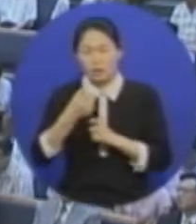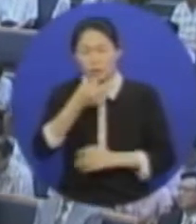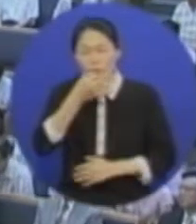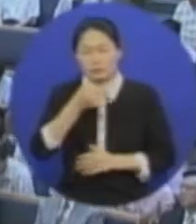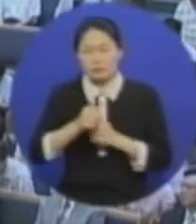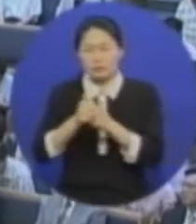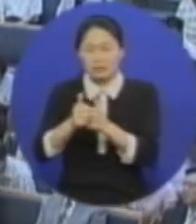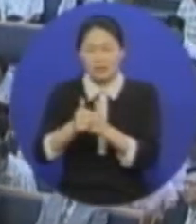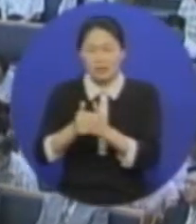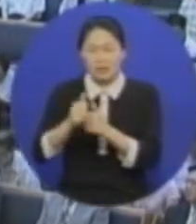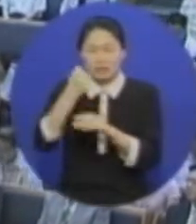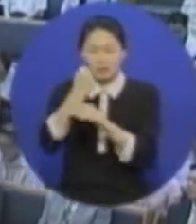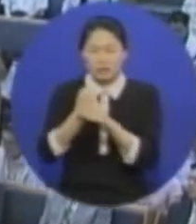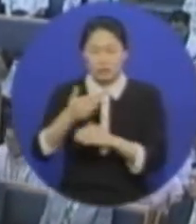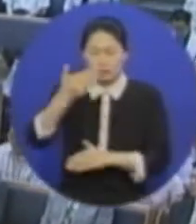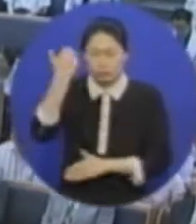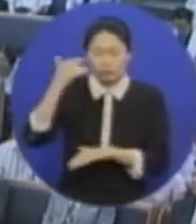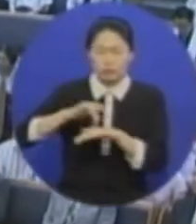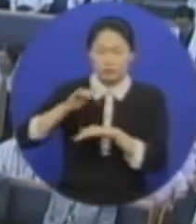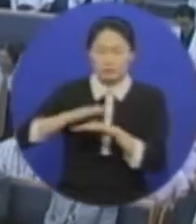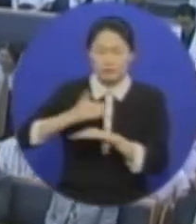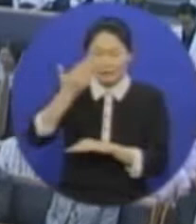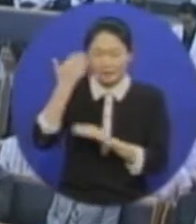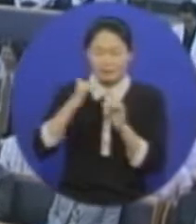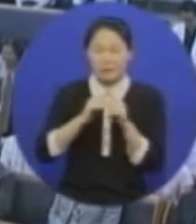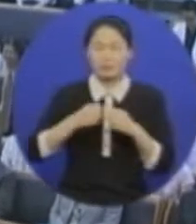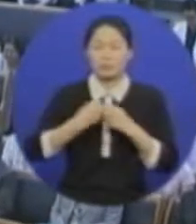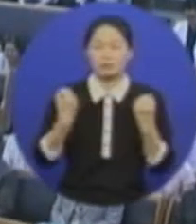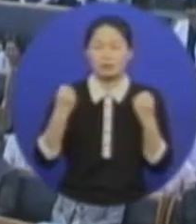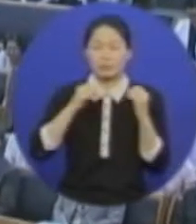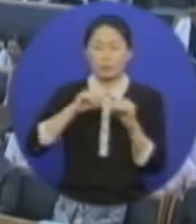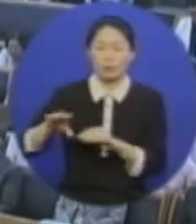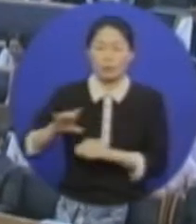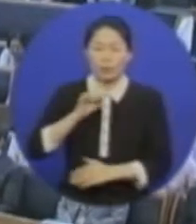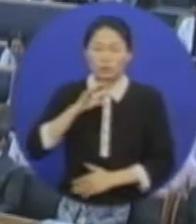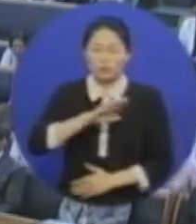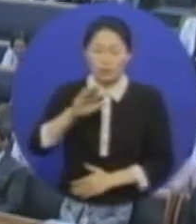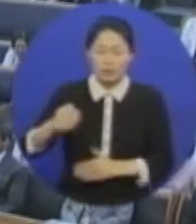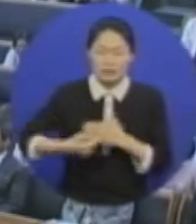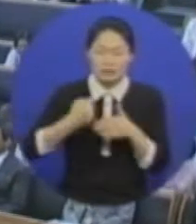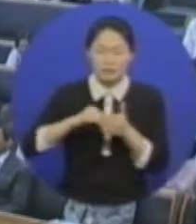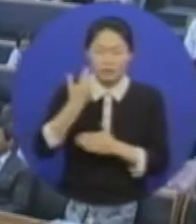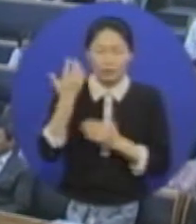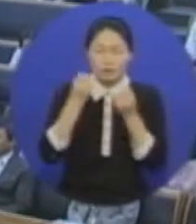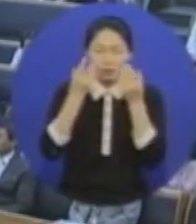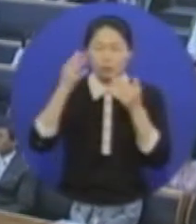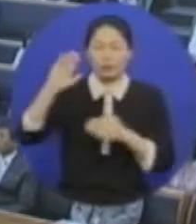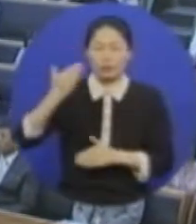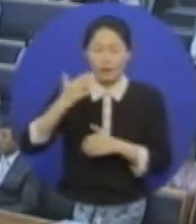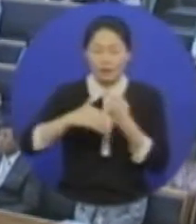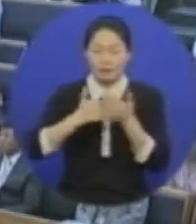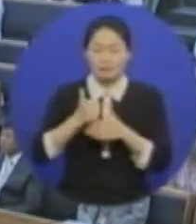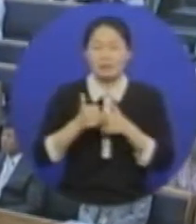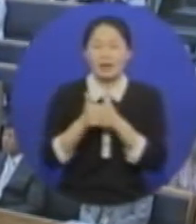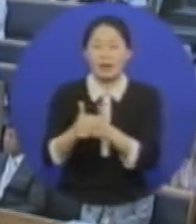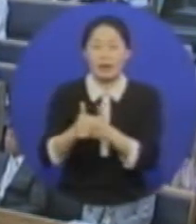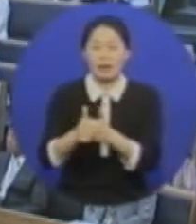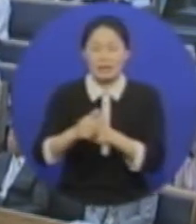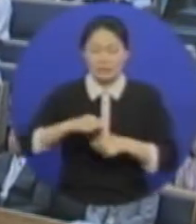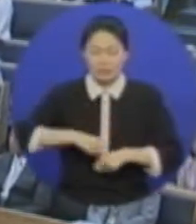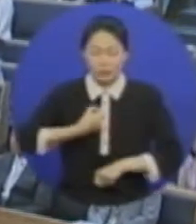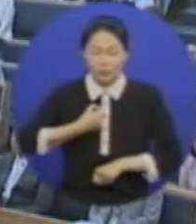구습을 따르는 옛 사람을 벗어 버리고 오직 너희의 심령이 새롭게 되어 하나님을 따라 의와